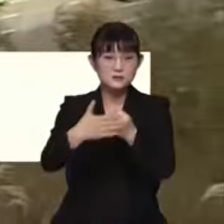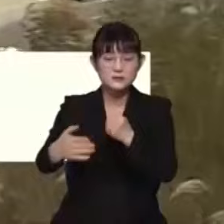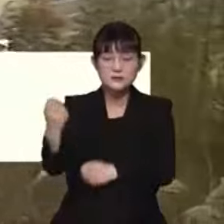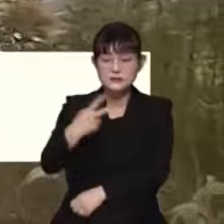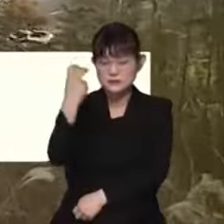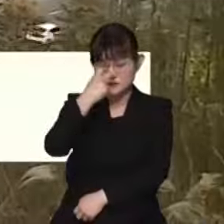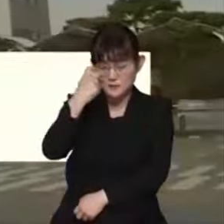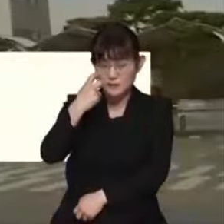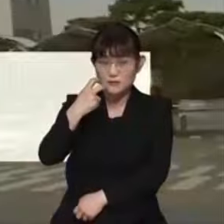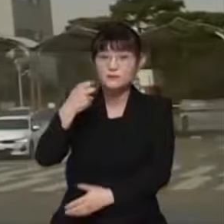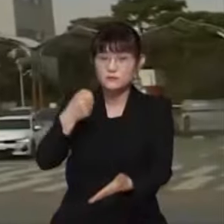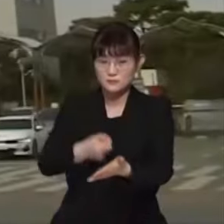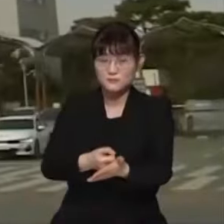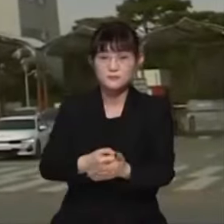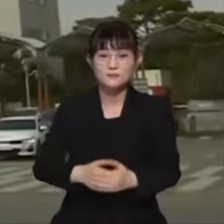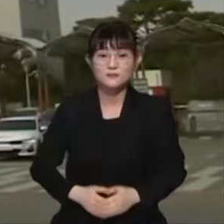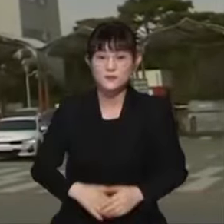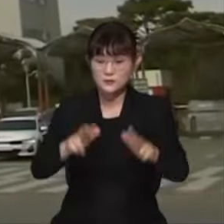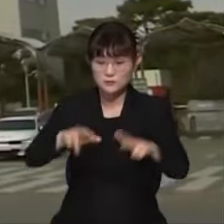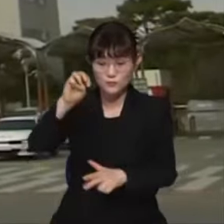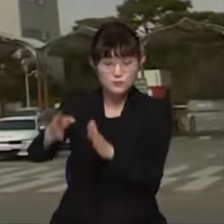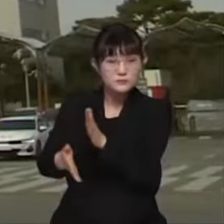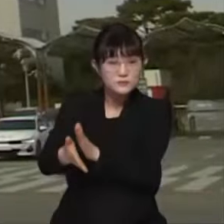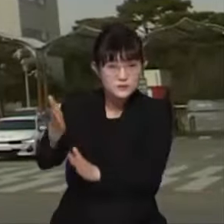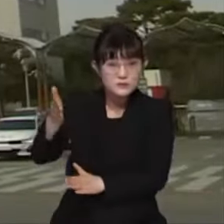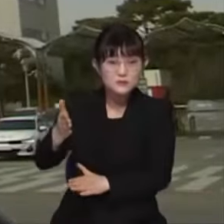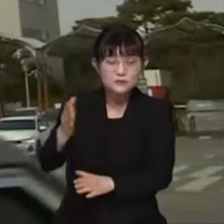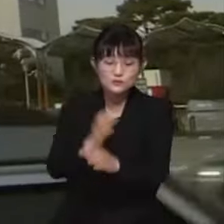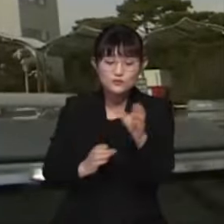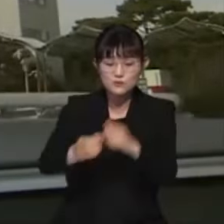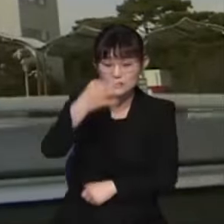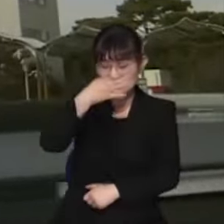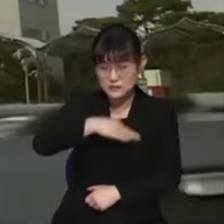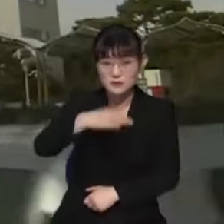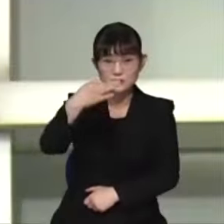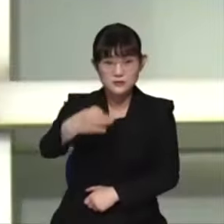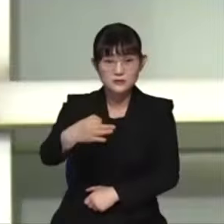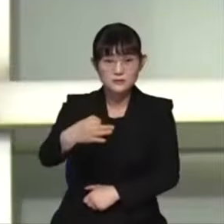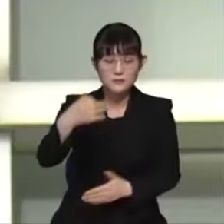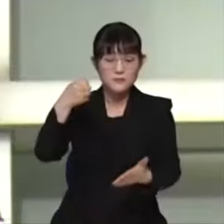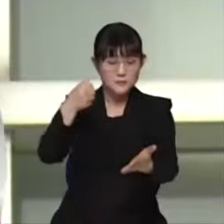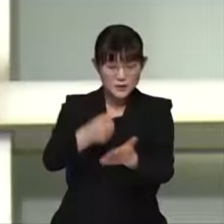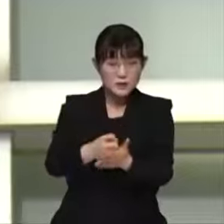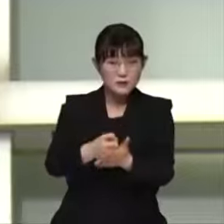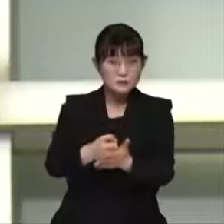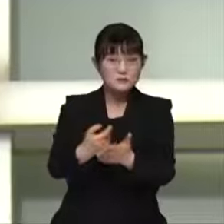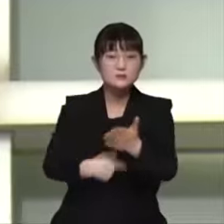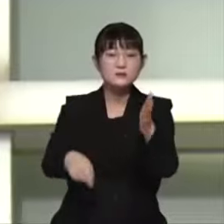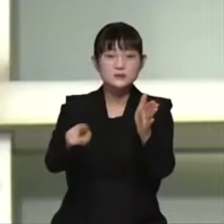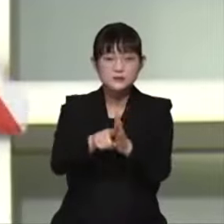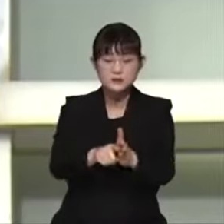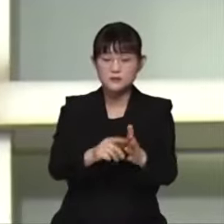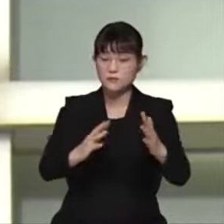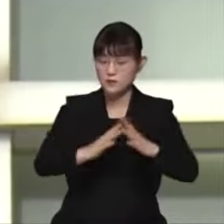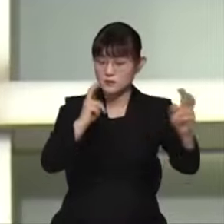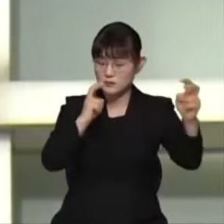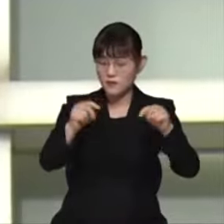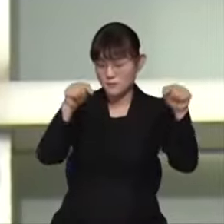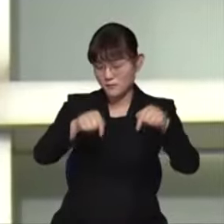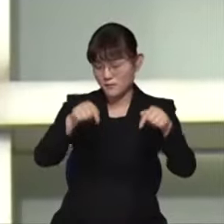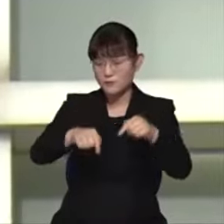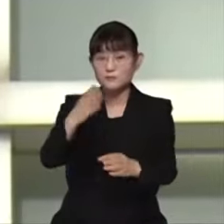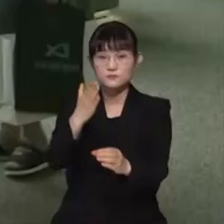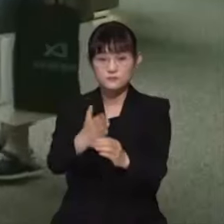재심의를 결정했습니다. 현재 광주광역시는 추가 이익금 등을 확정한 새 협약을 맺기 위해 사업자 측과 재협상을 벌이고